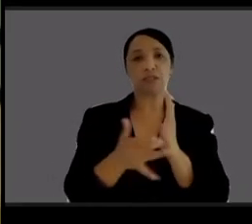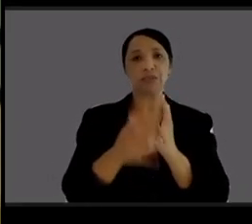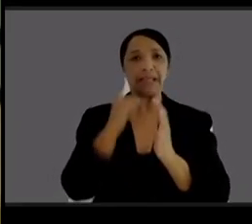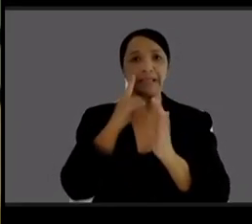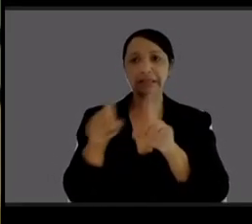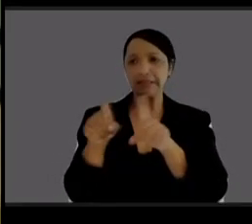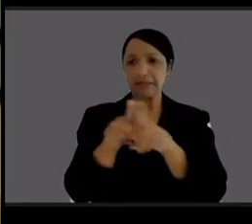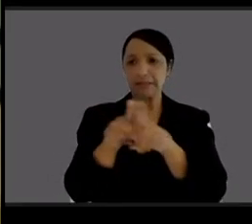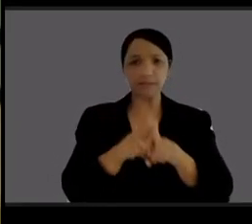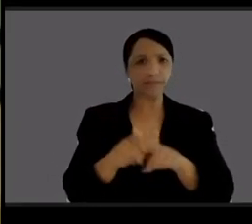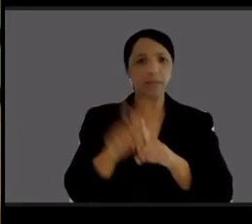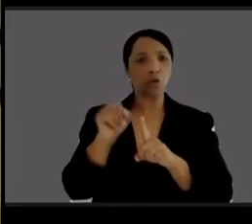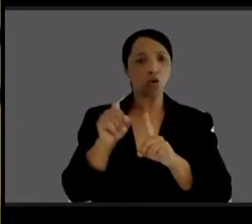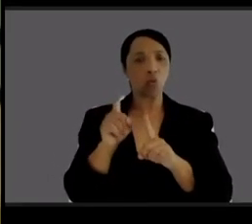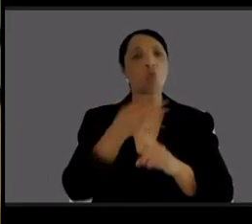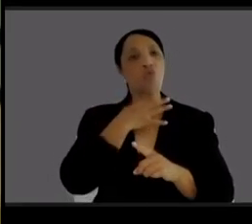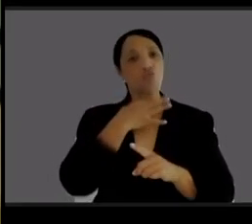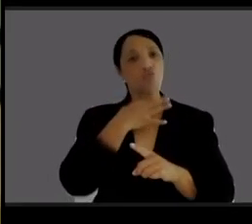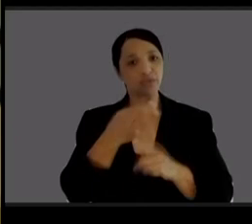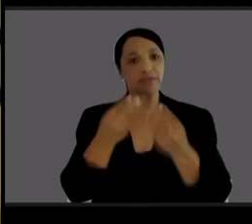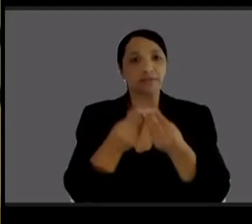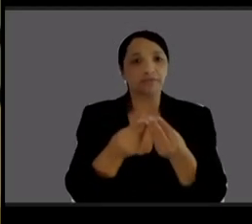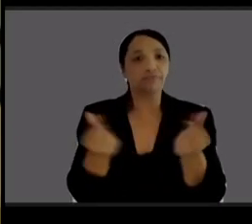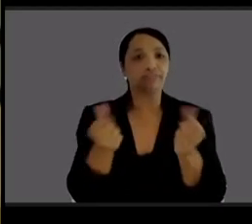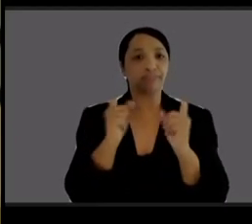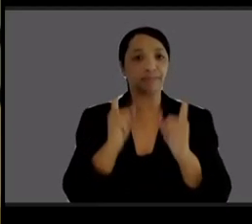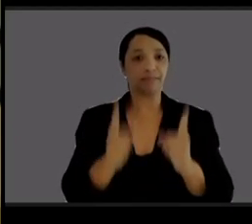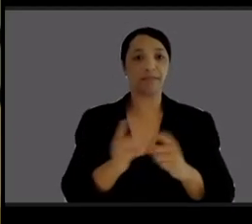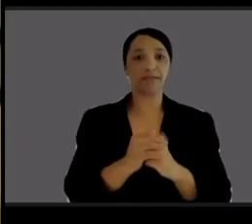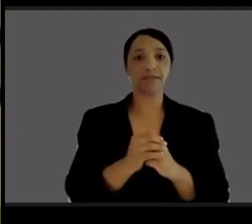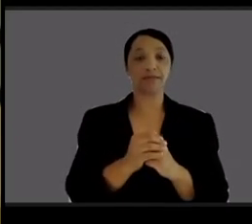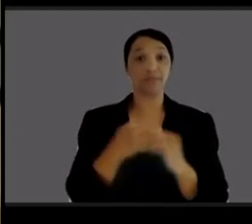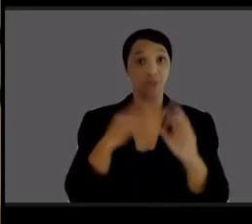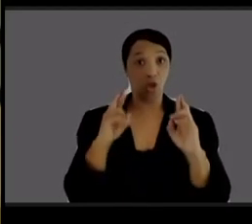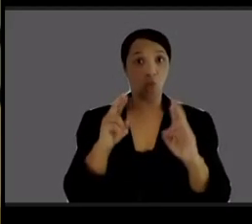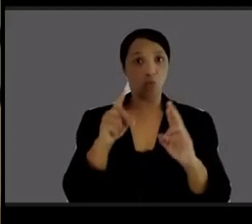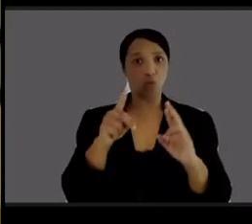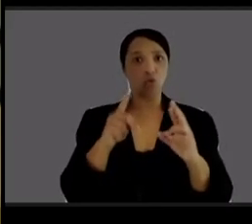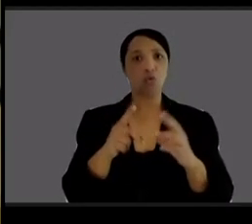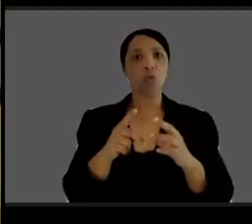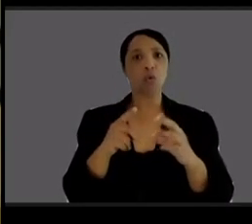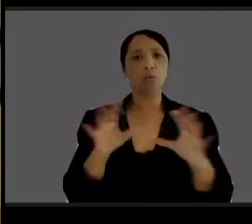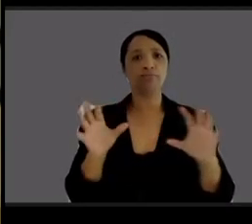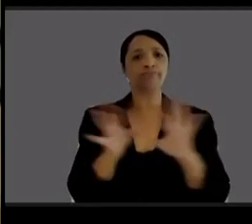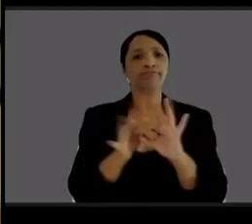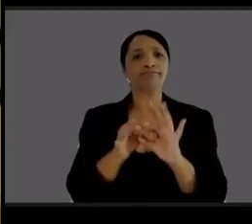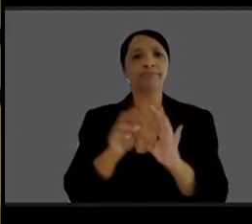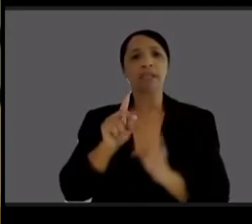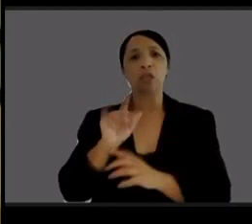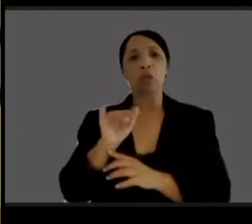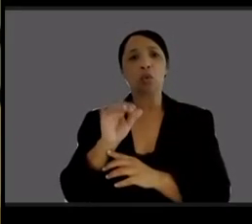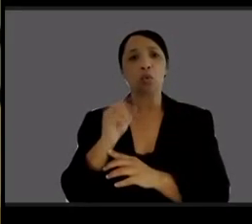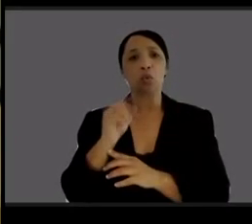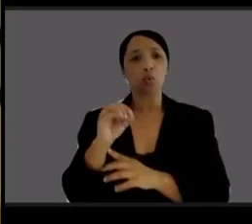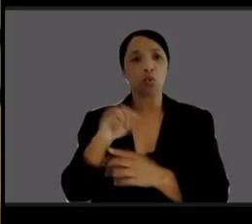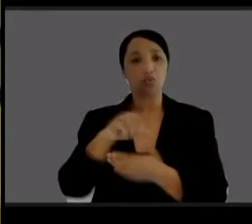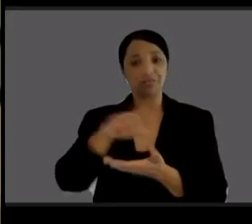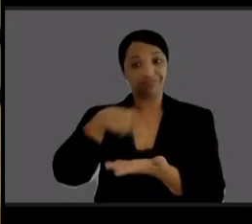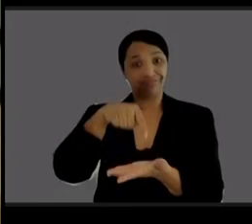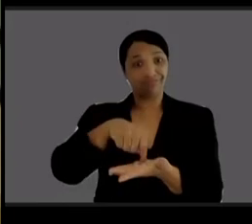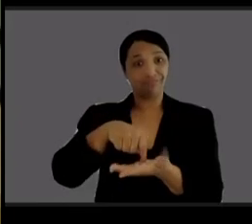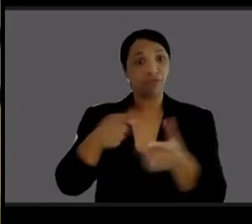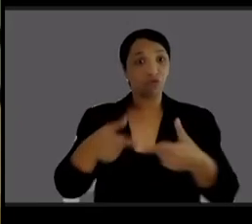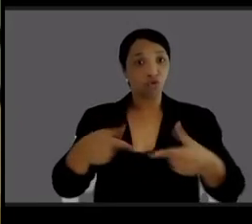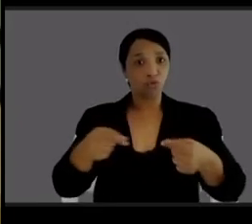nouvelles technologies numériques, éviter les doubles emplois et faire face aux risques émergents de manière efficace. Je compte sur votre rassemblement à Kyoto